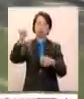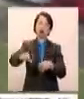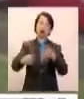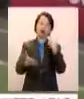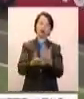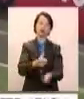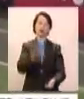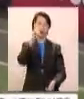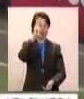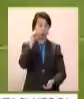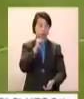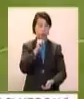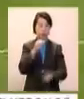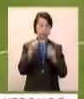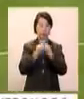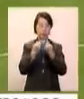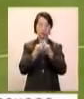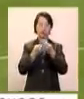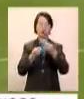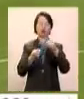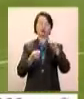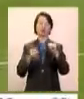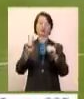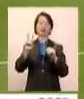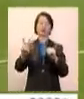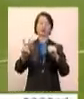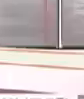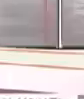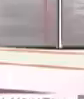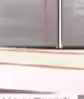kepada Vietnam Aggregate 2-3 di final.